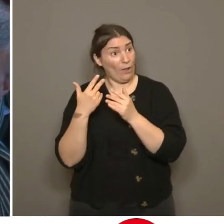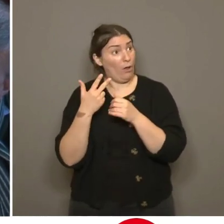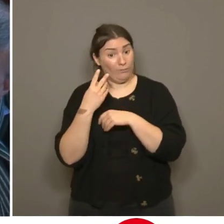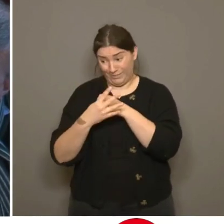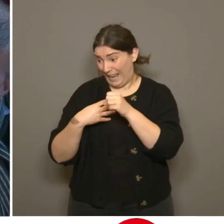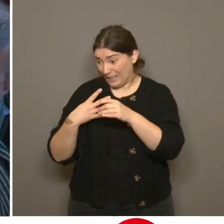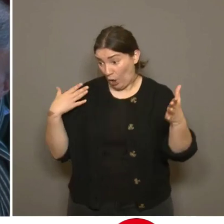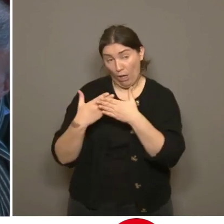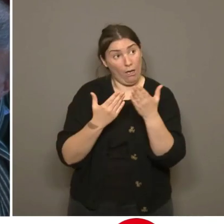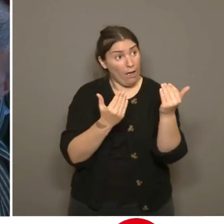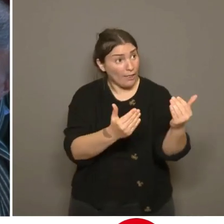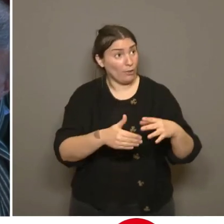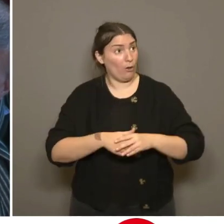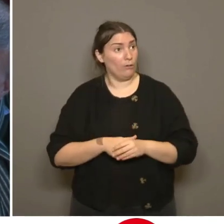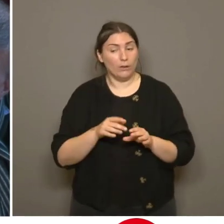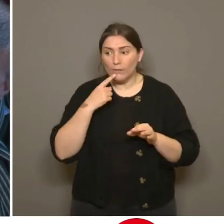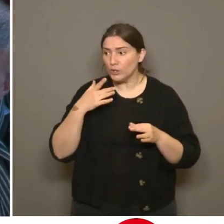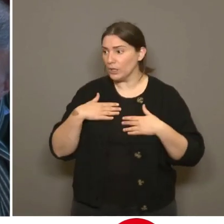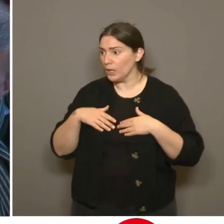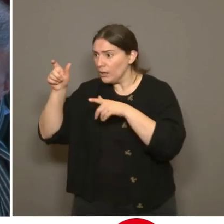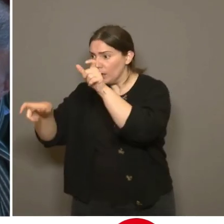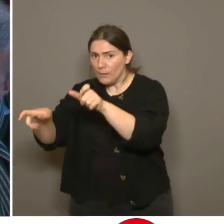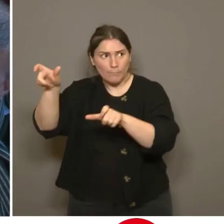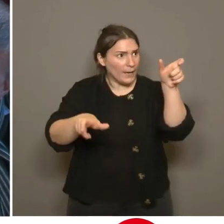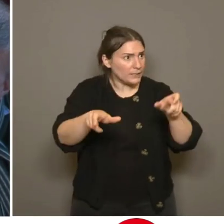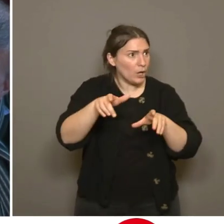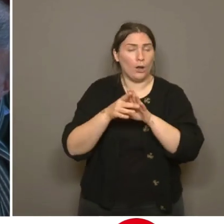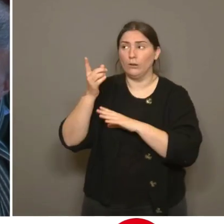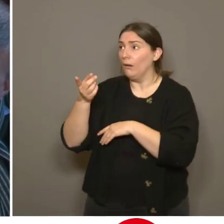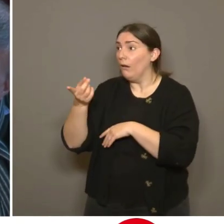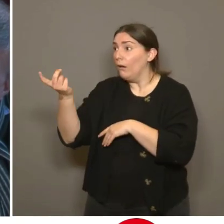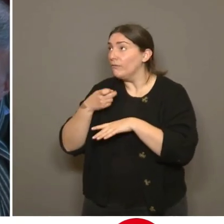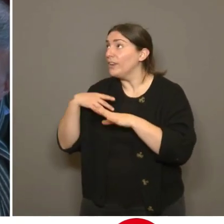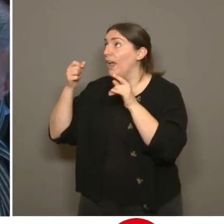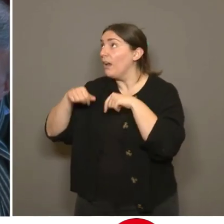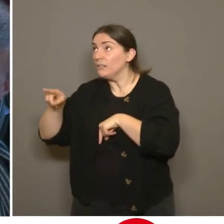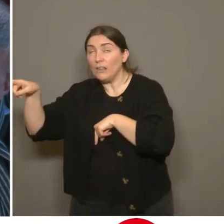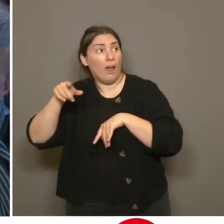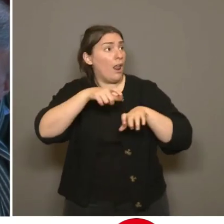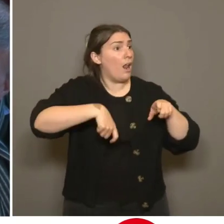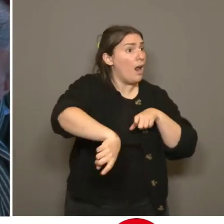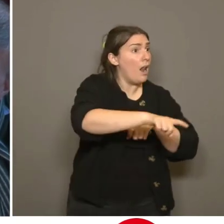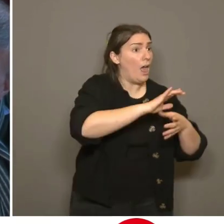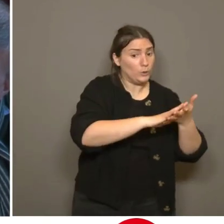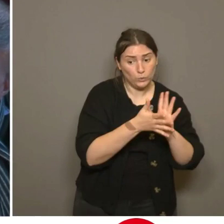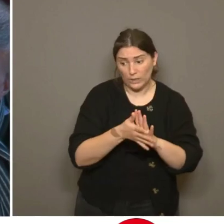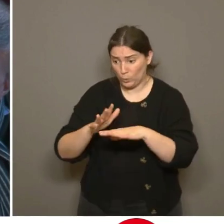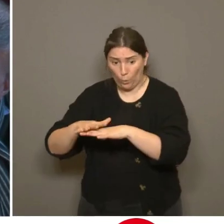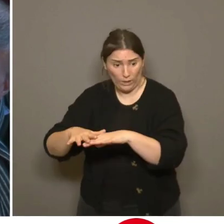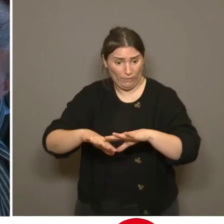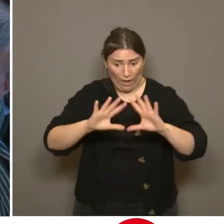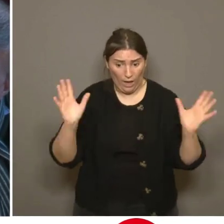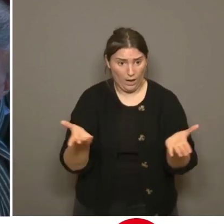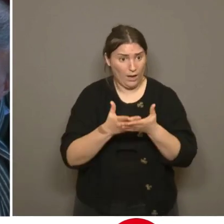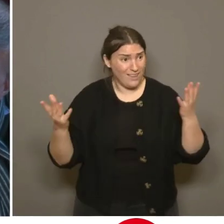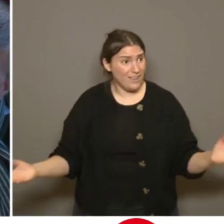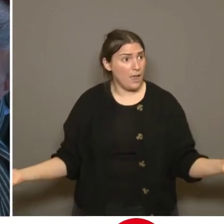les acteurs locaux et nationaux, les cellules de veille de quartier, les associations et riverains désireux de